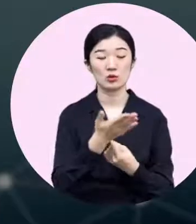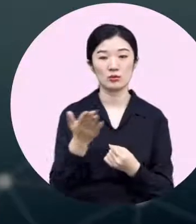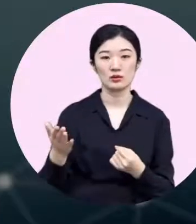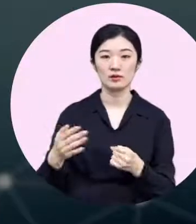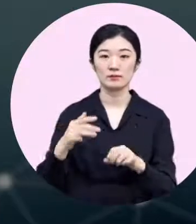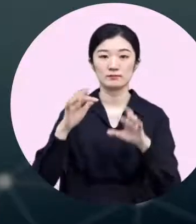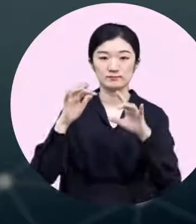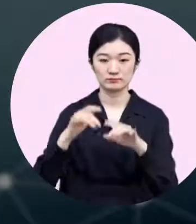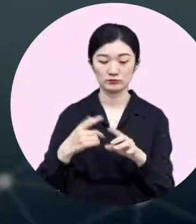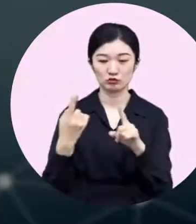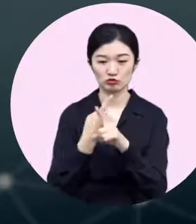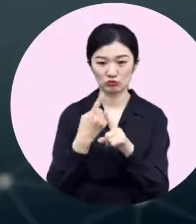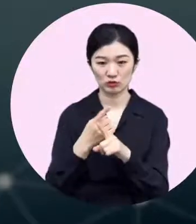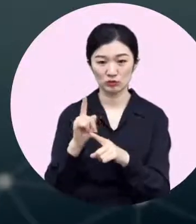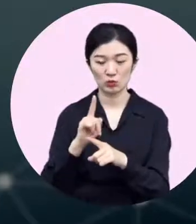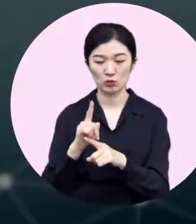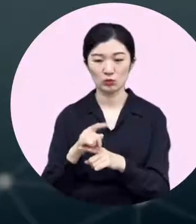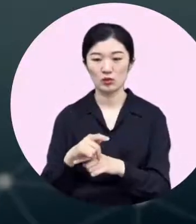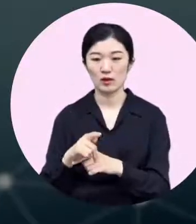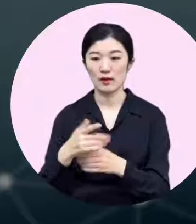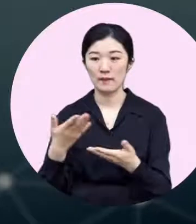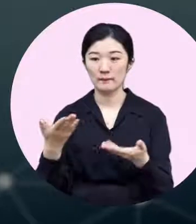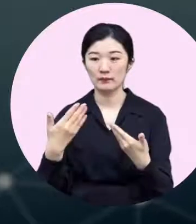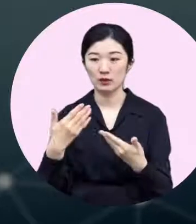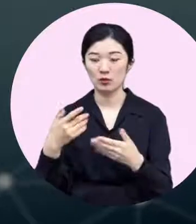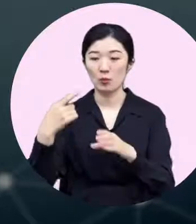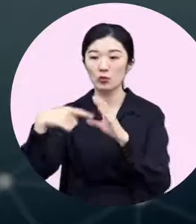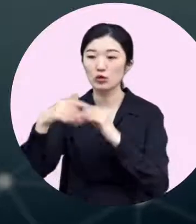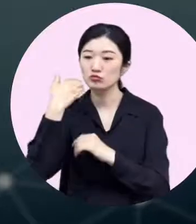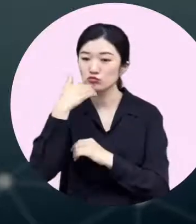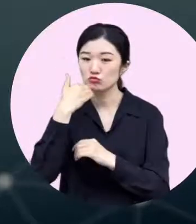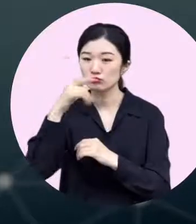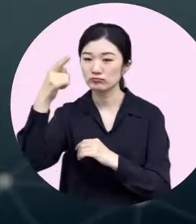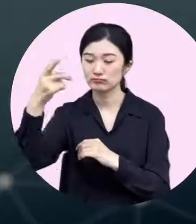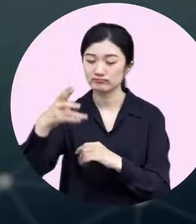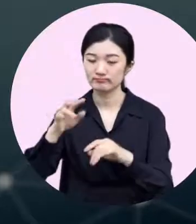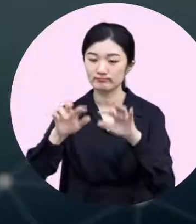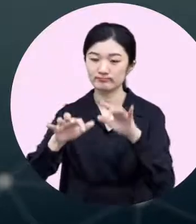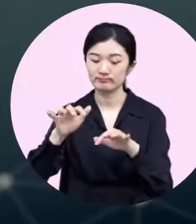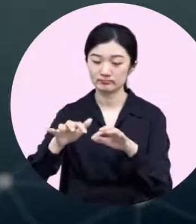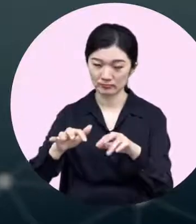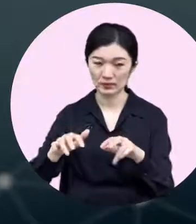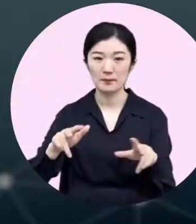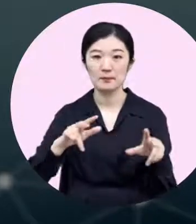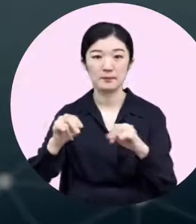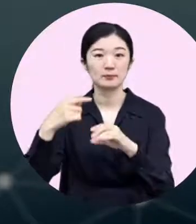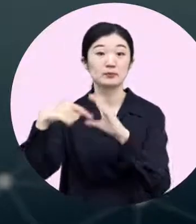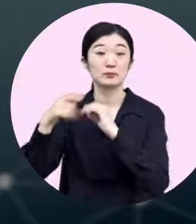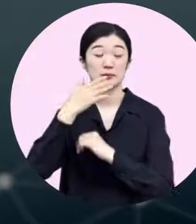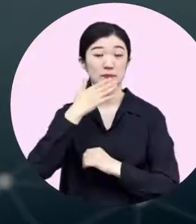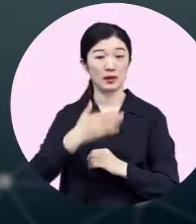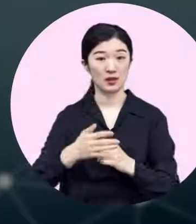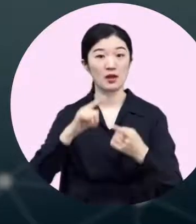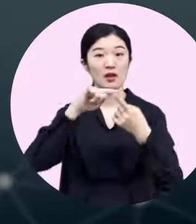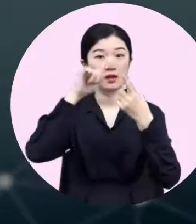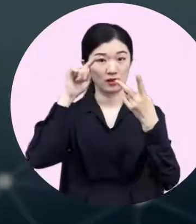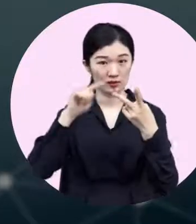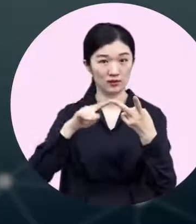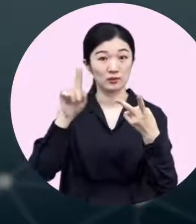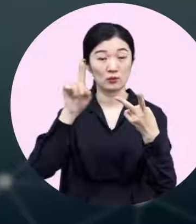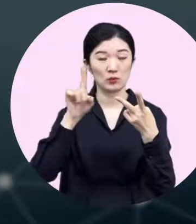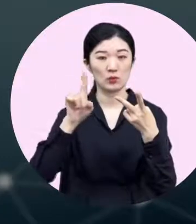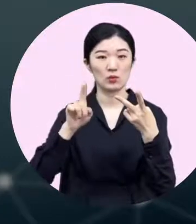내용을 수정하셔서 또 받는 사람에다가 이제 받을 이메일들 다 입력하셔서 바로 보내셔도 돼요. 보내셔도 되고, 아니면